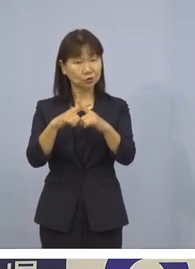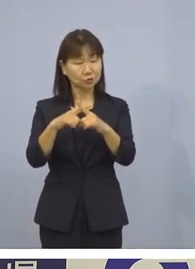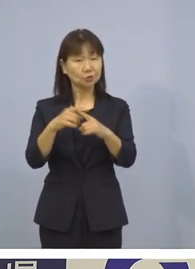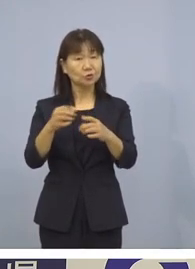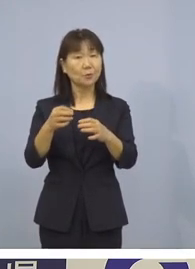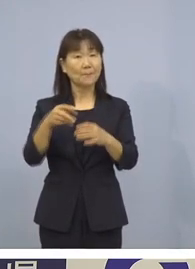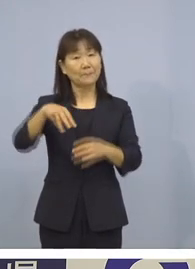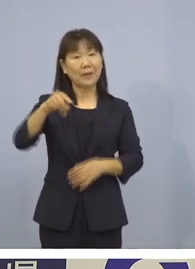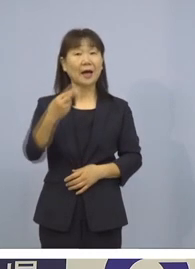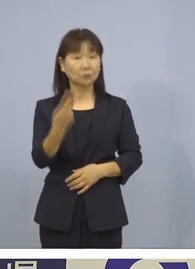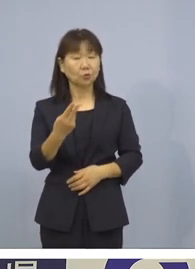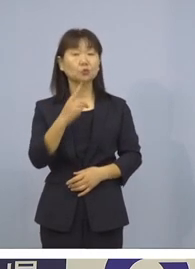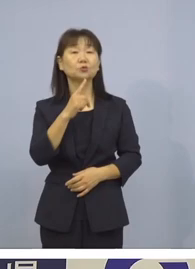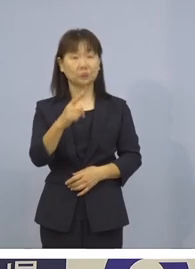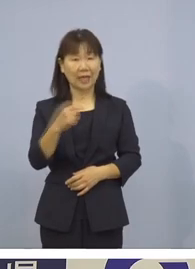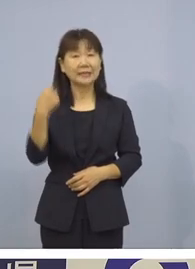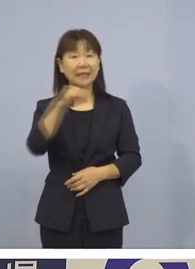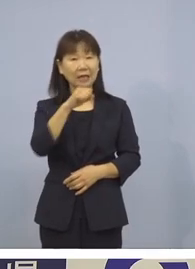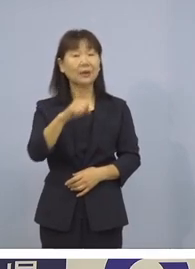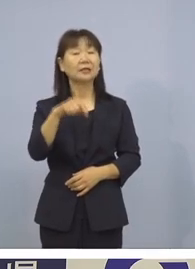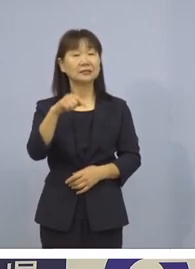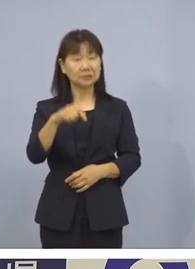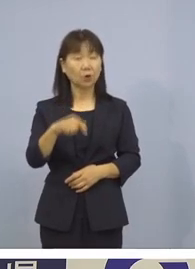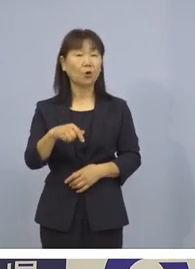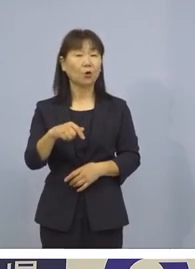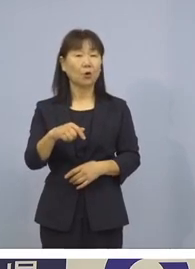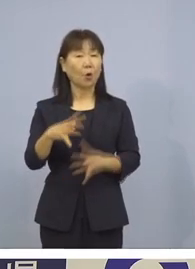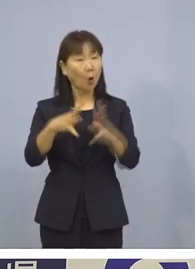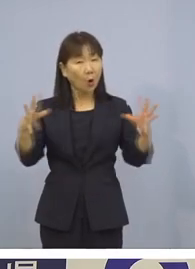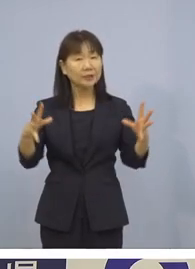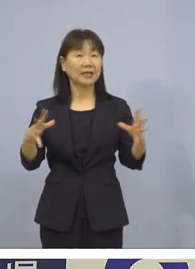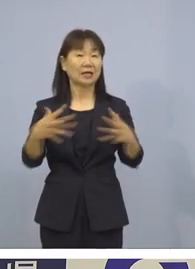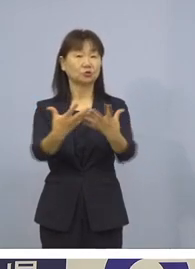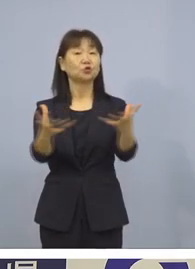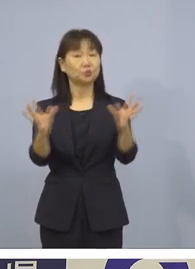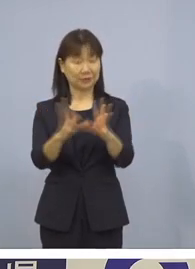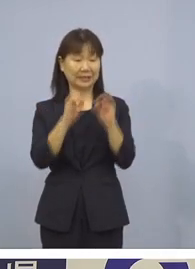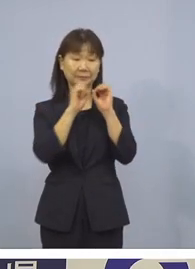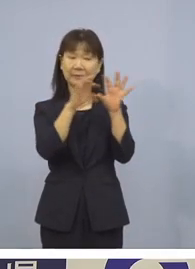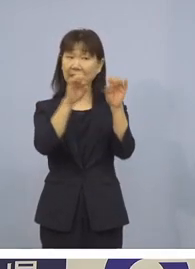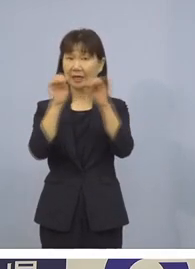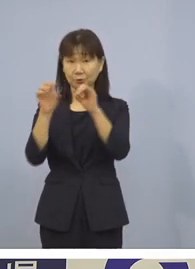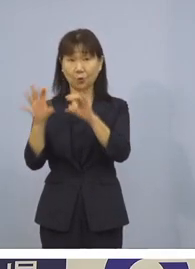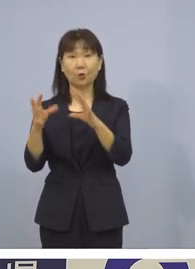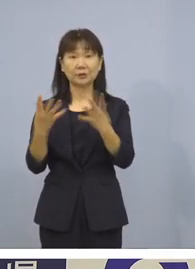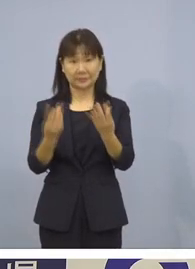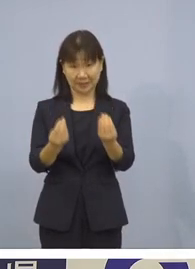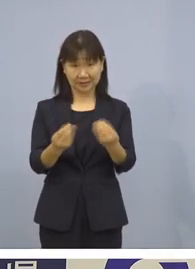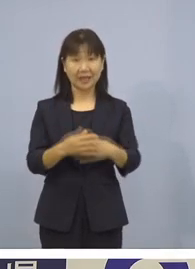資本で一番大きなグループ、ここに PR をさせていただきました。